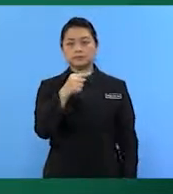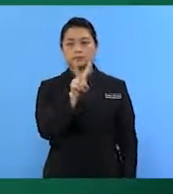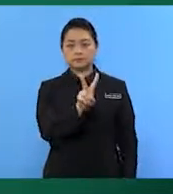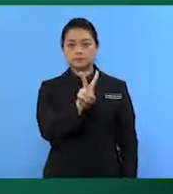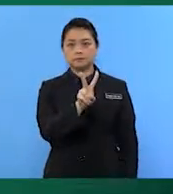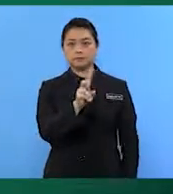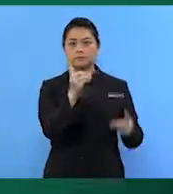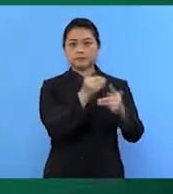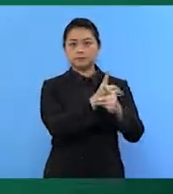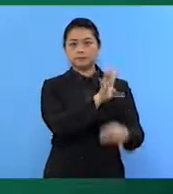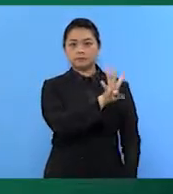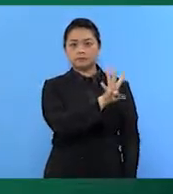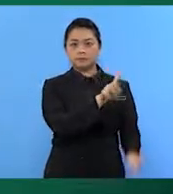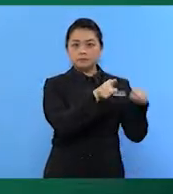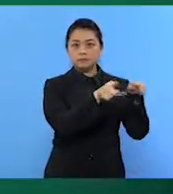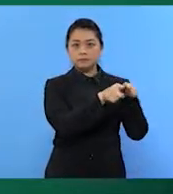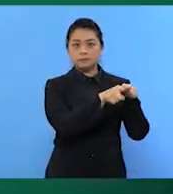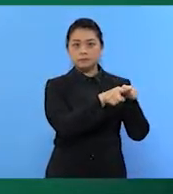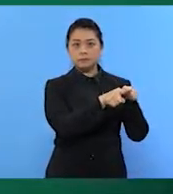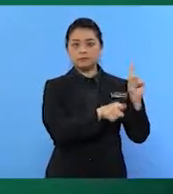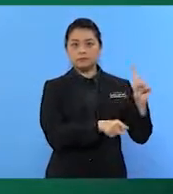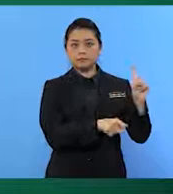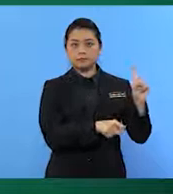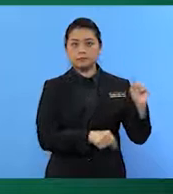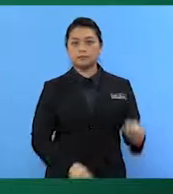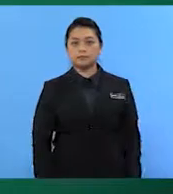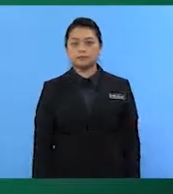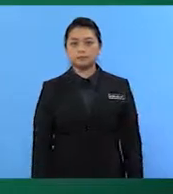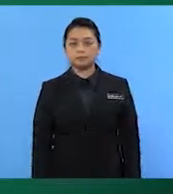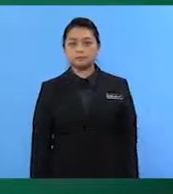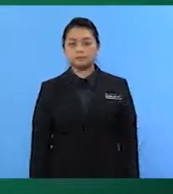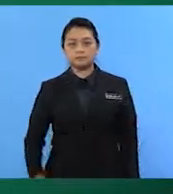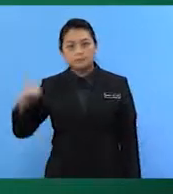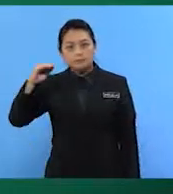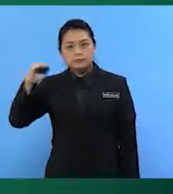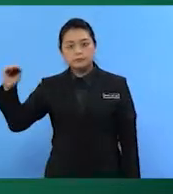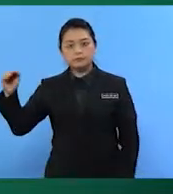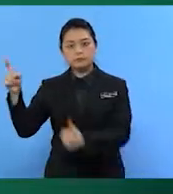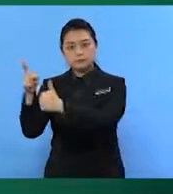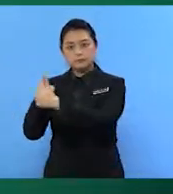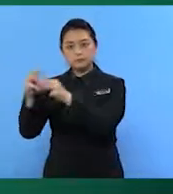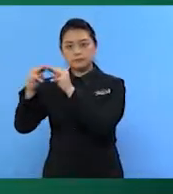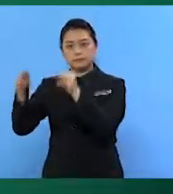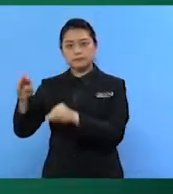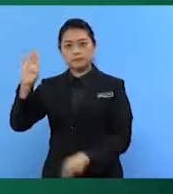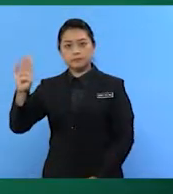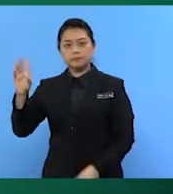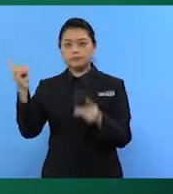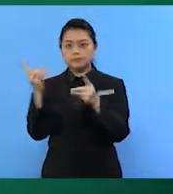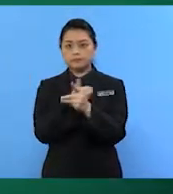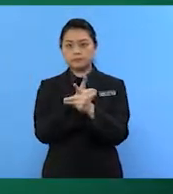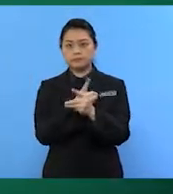2 darab 4 menghasilkan 1. Baris pertama matriks B darab